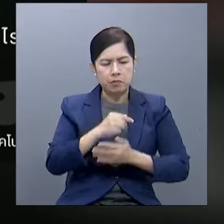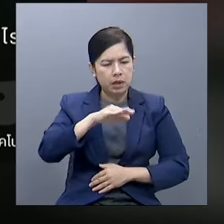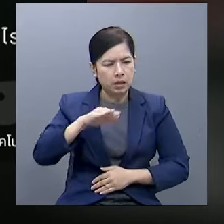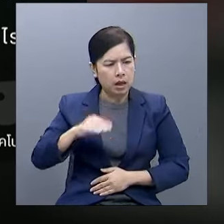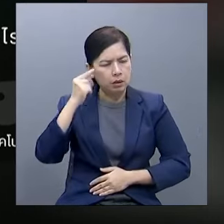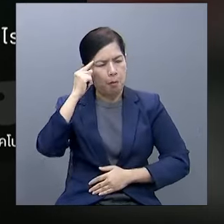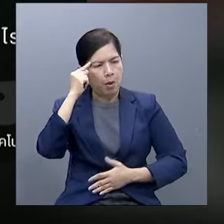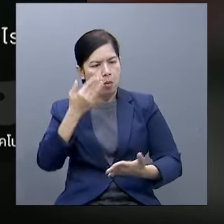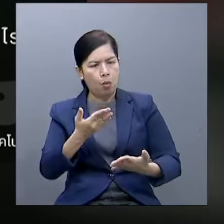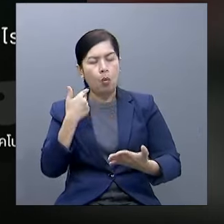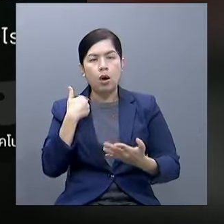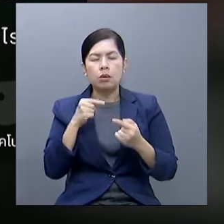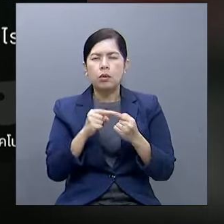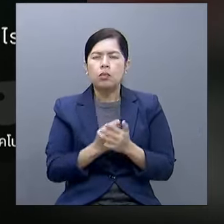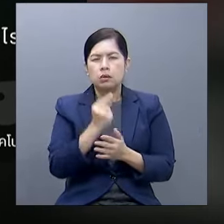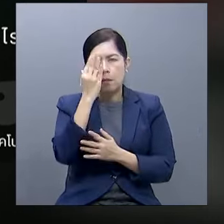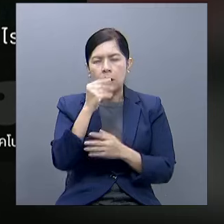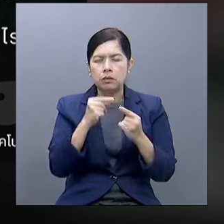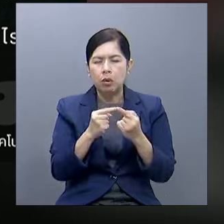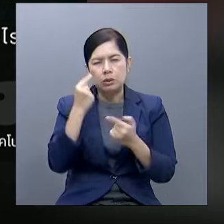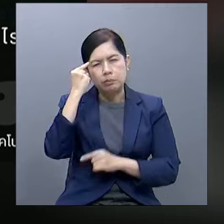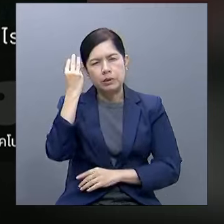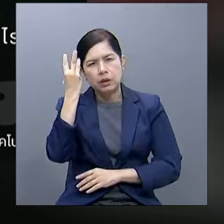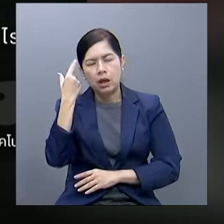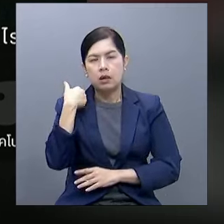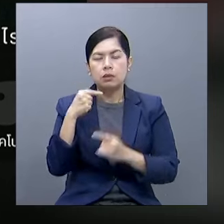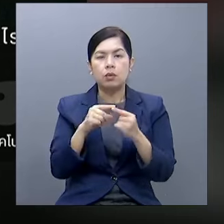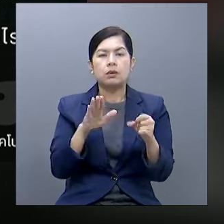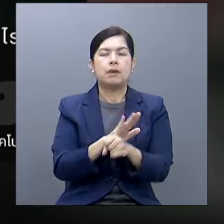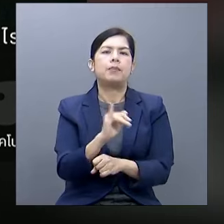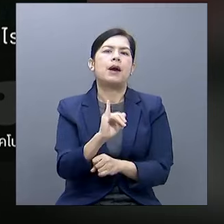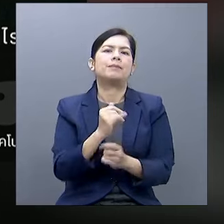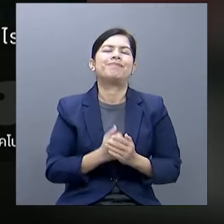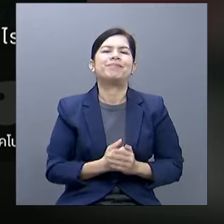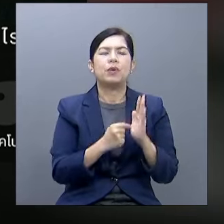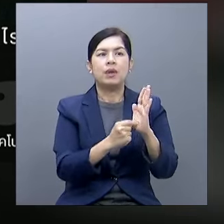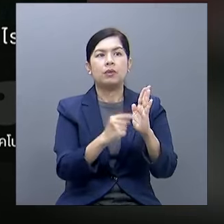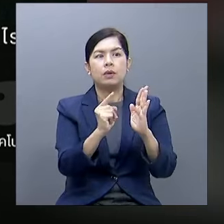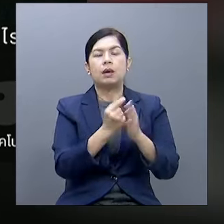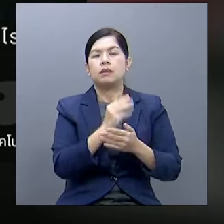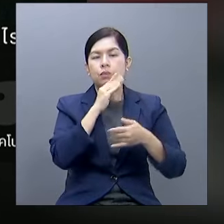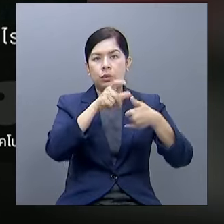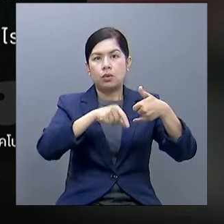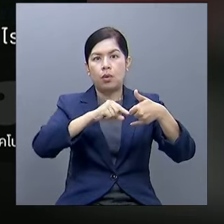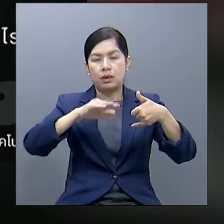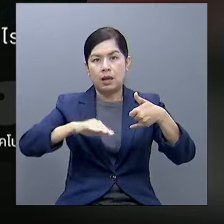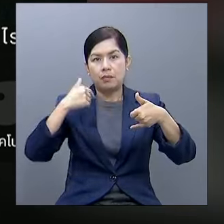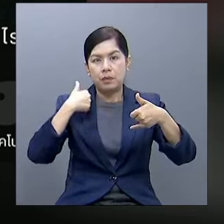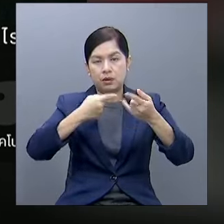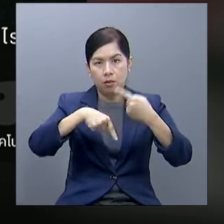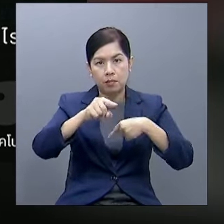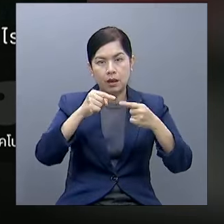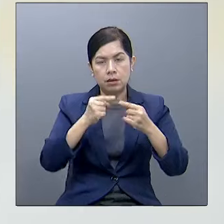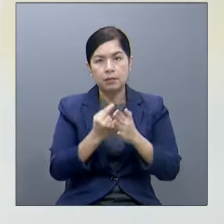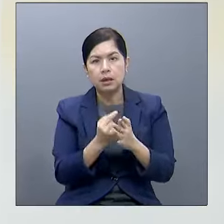ขาเรียกว่าเป็นบุคคลหย่อนความสามารถคือต้องมีคนเนี่ยมาช่วยตรวจทานก่อน อ ันนี้มันจะเคยมีเคสเช่นเฮ้ยเด็กเขาถูกจ้างงานไปแล้วปรากฏว่าไปทำผลง